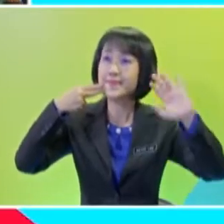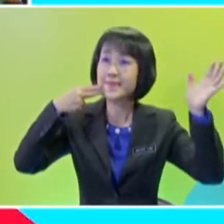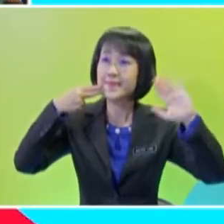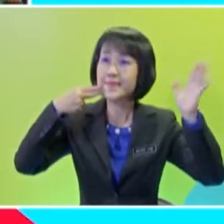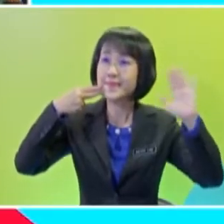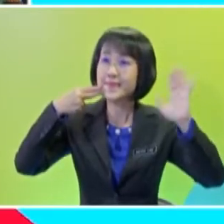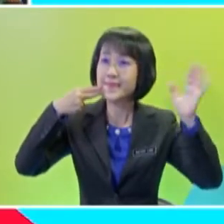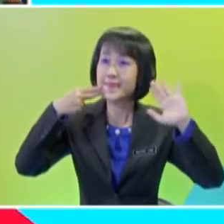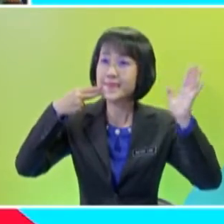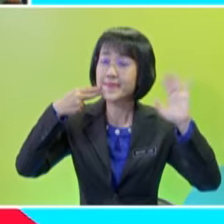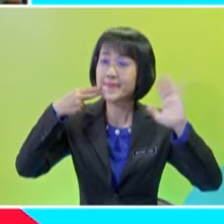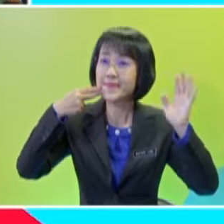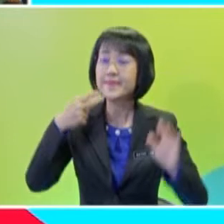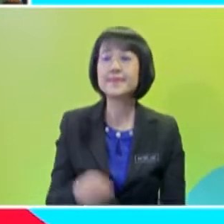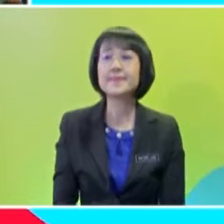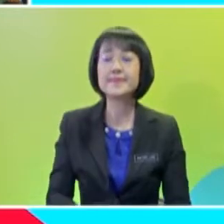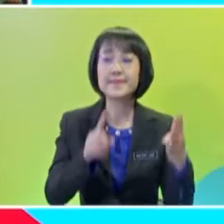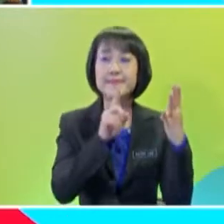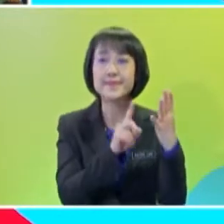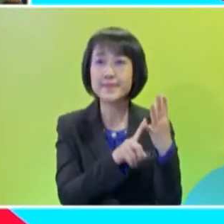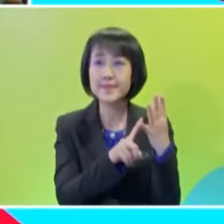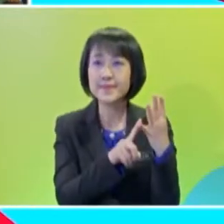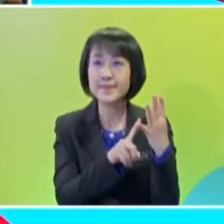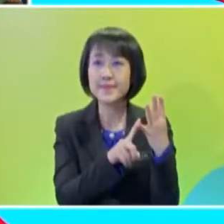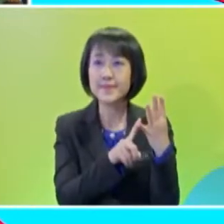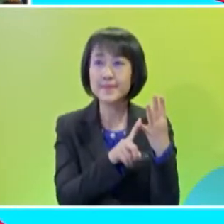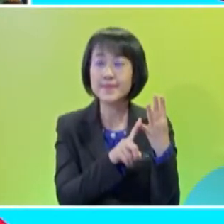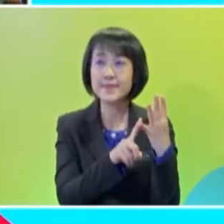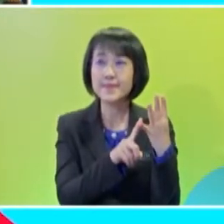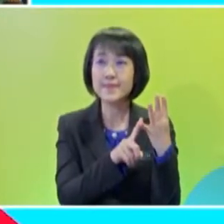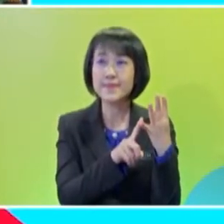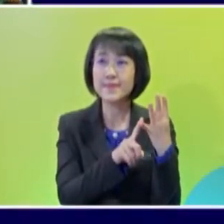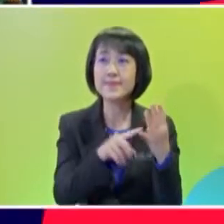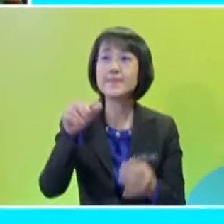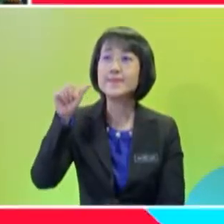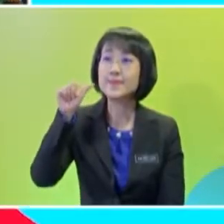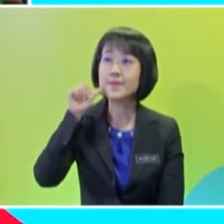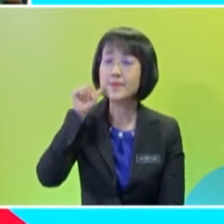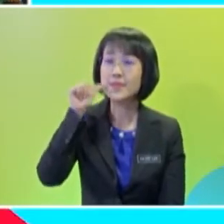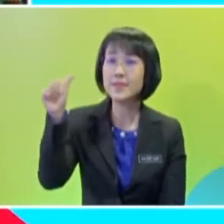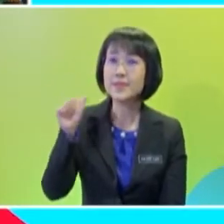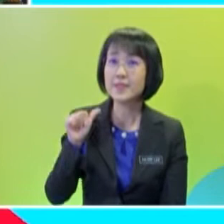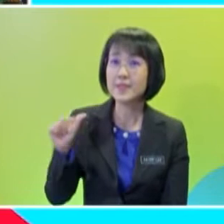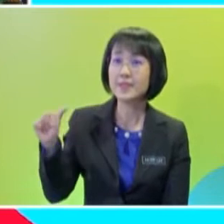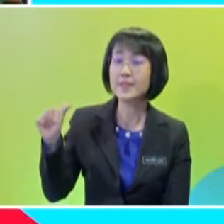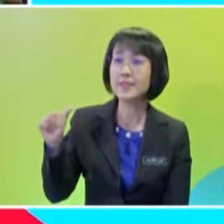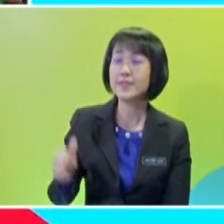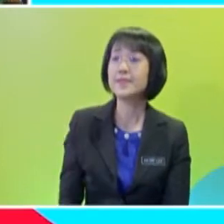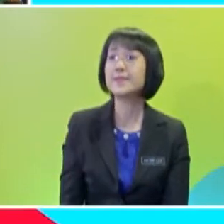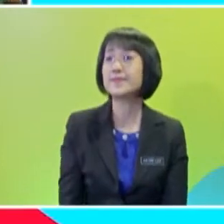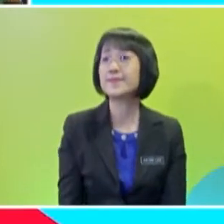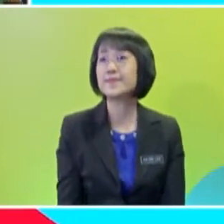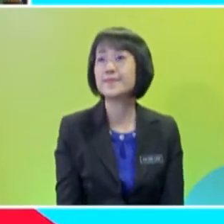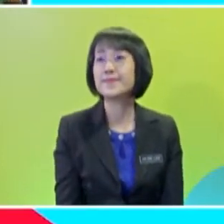Oke dan yang terakhir yang ada dengan cerita hari ini adalah Azwar almaili oke hai Azwa amelin Oke mereka